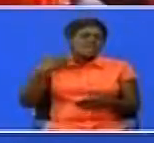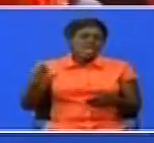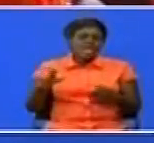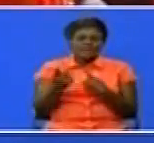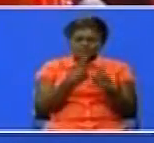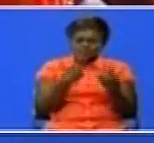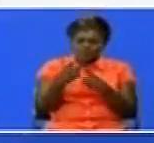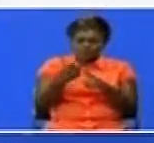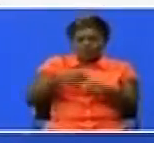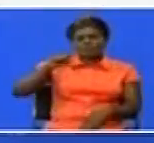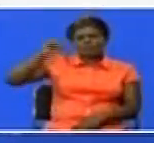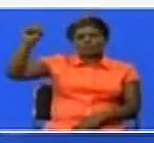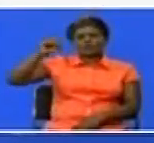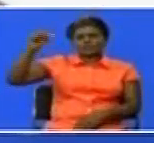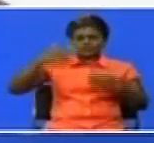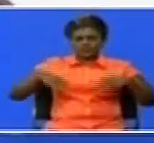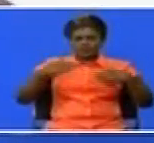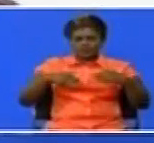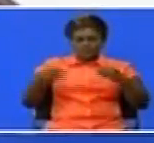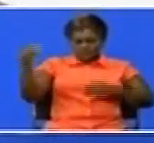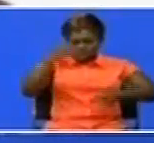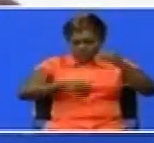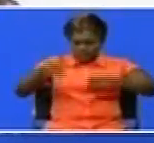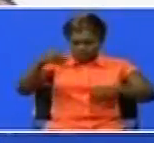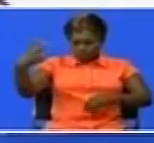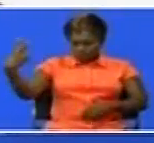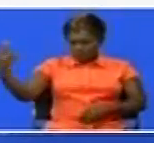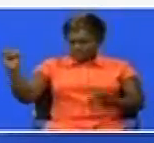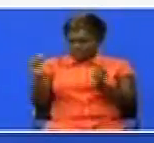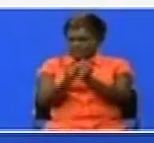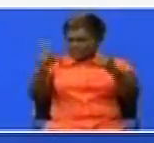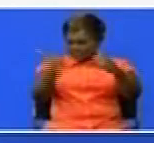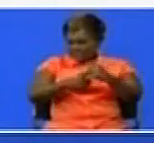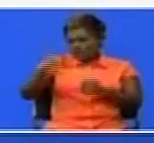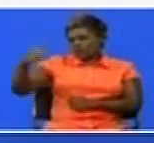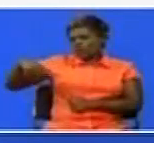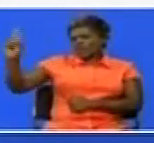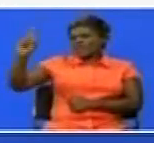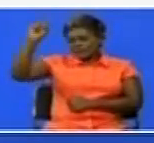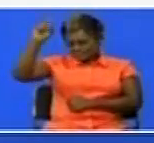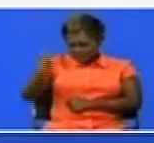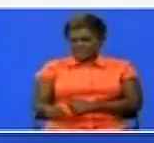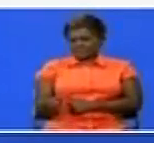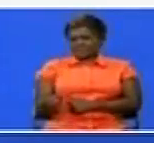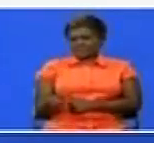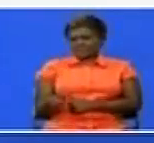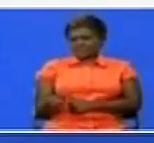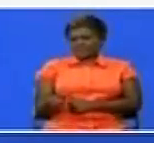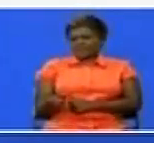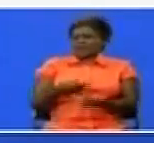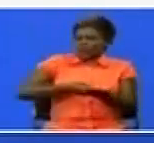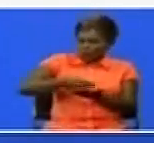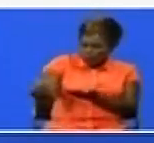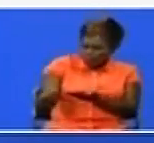kwa wanasiasa. Uchaguzi wa 2017 tutashinda kwa nguvu,